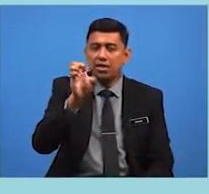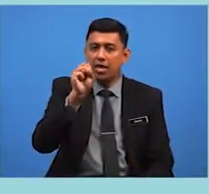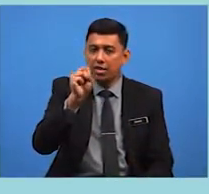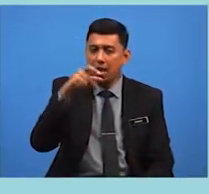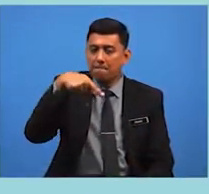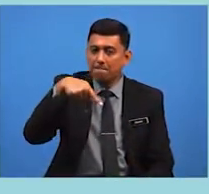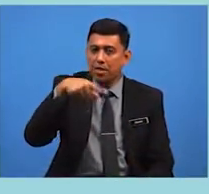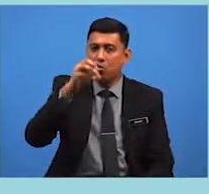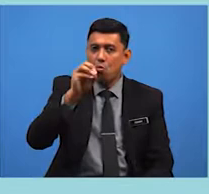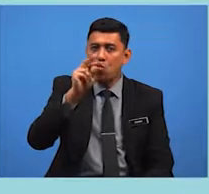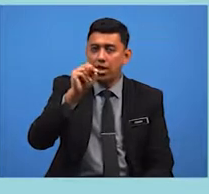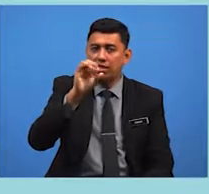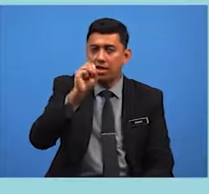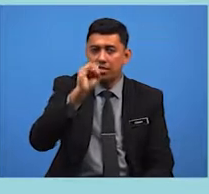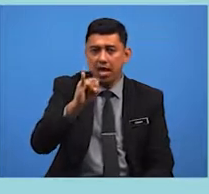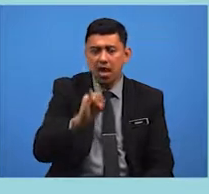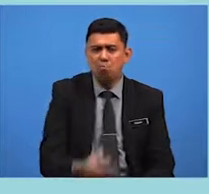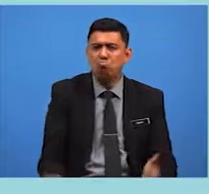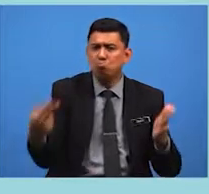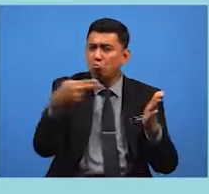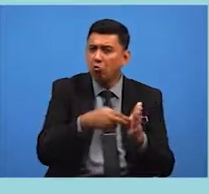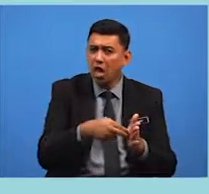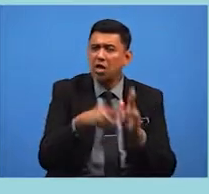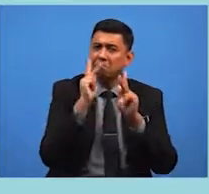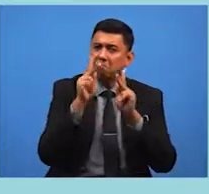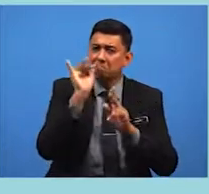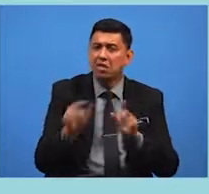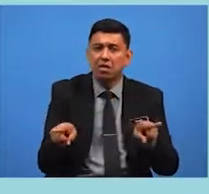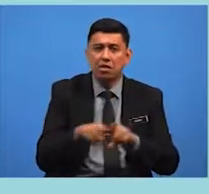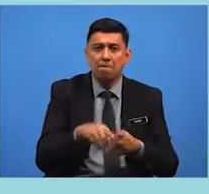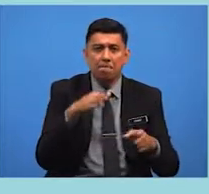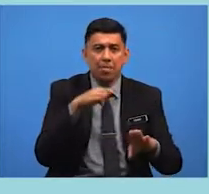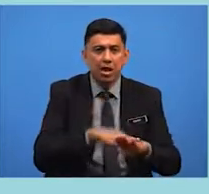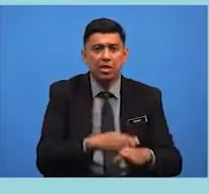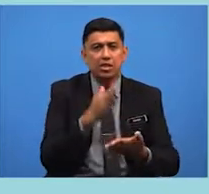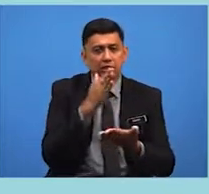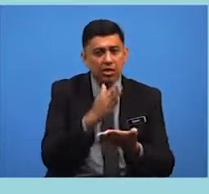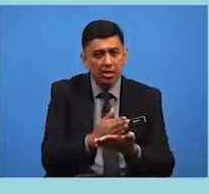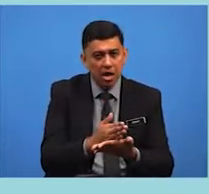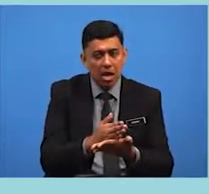Responsi merupakan pengulangan kata yang sama pada tengah baris ayat.